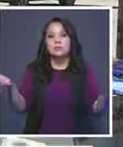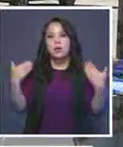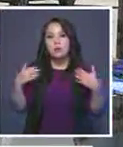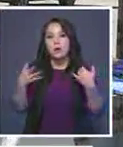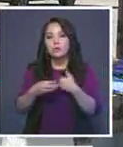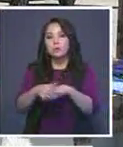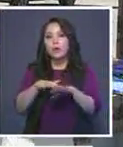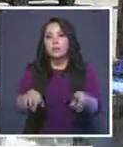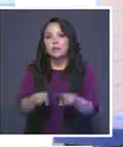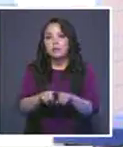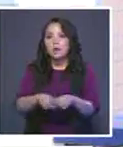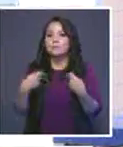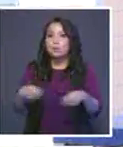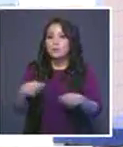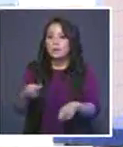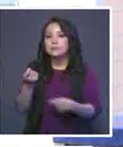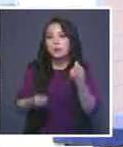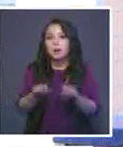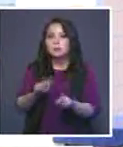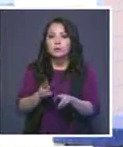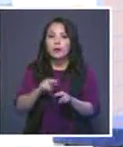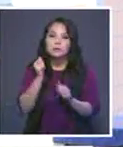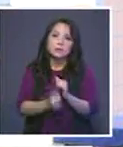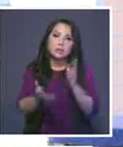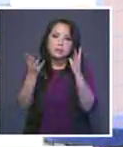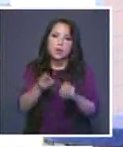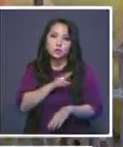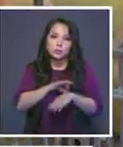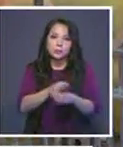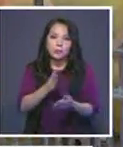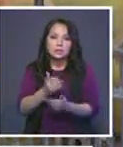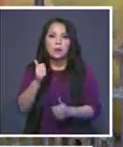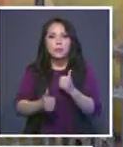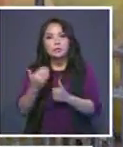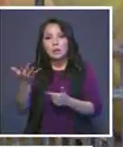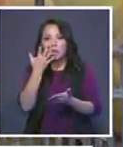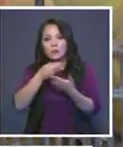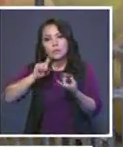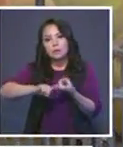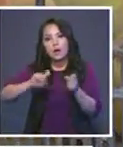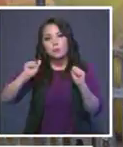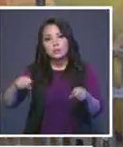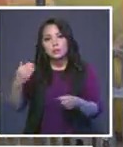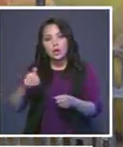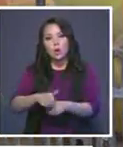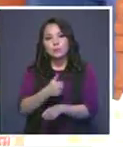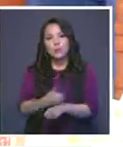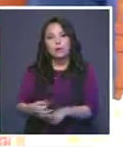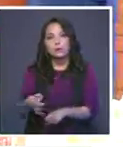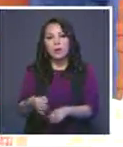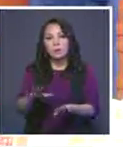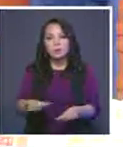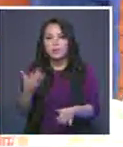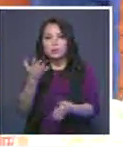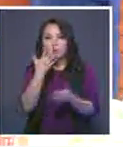өткізілетін жәрмеңкелерден айырмасы күнделікті жұмыс істейді. Әр оларға бәсекелес болады. Осыған байланысты облыс әкімі Шымкент қаласының